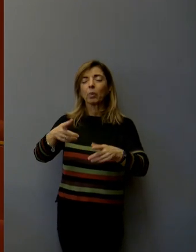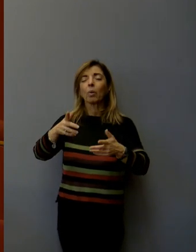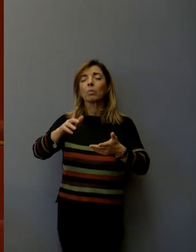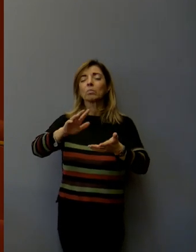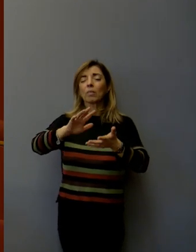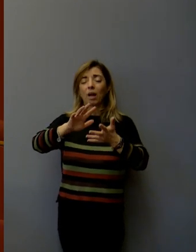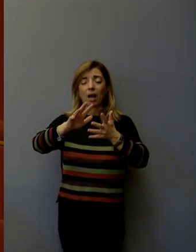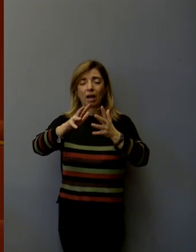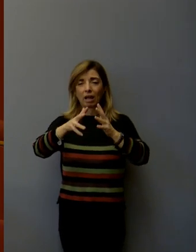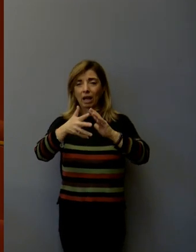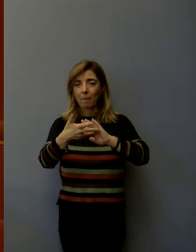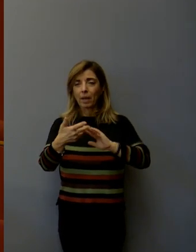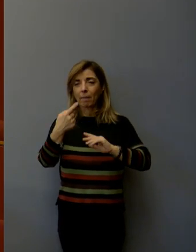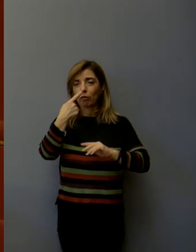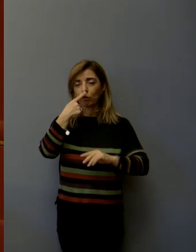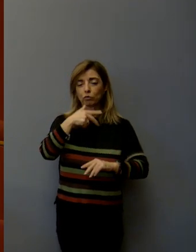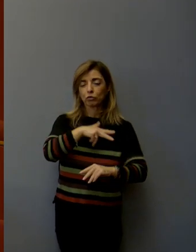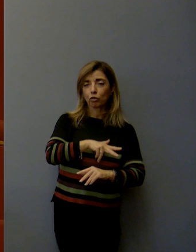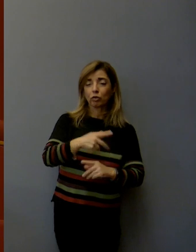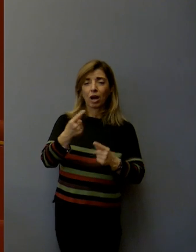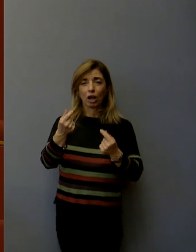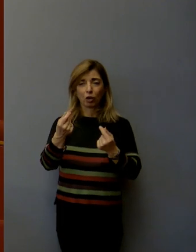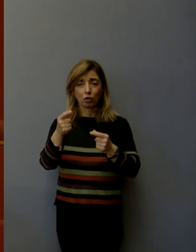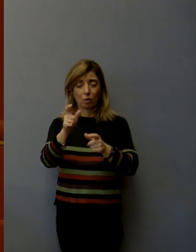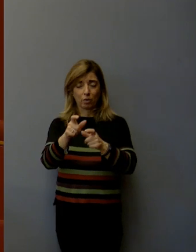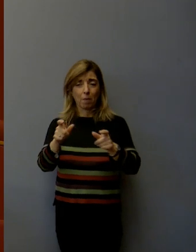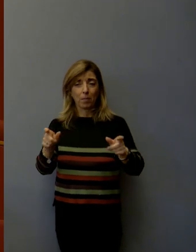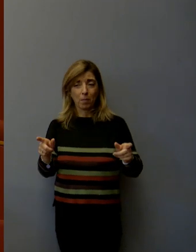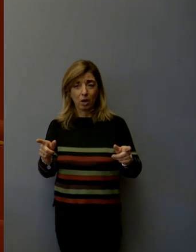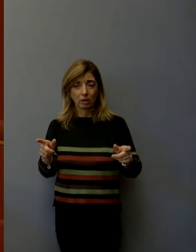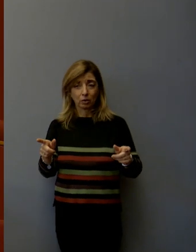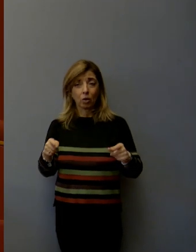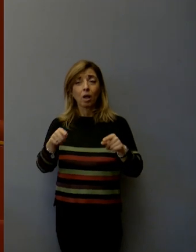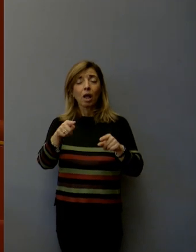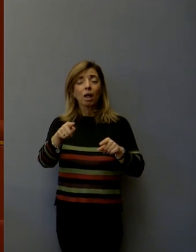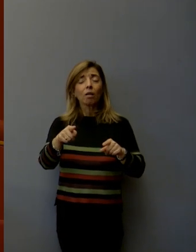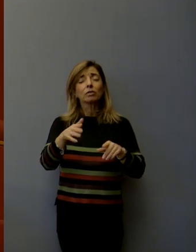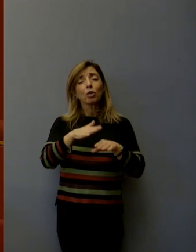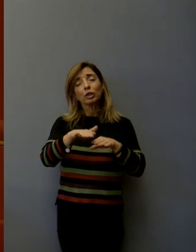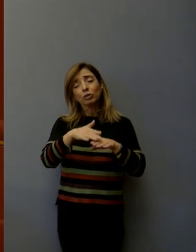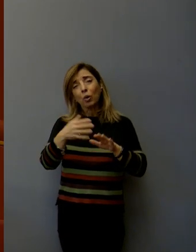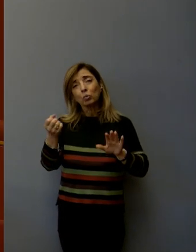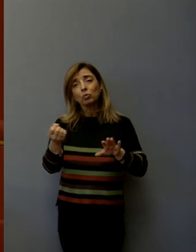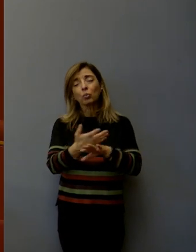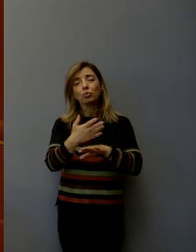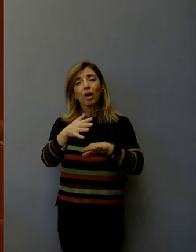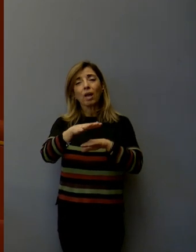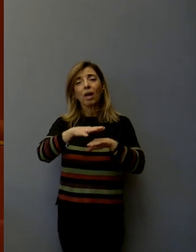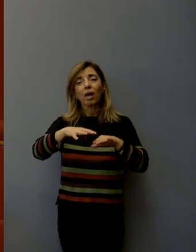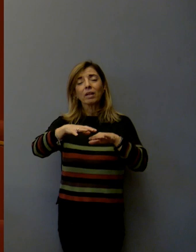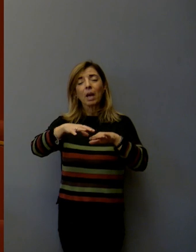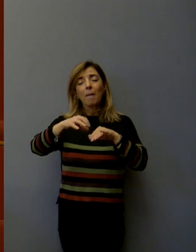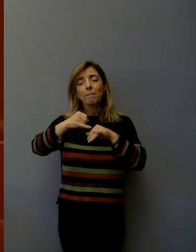fasce della popolazione molto spesso questo riguarda le periferie ma non solo ci sono zone delle città che